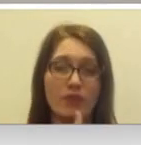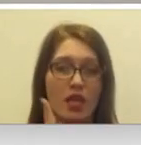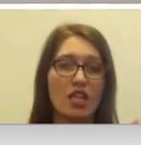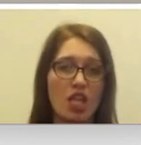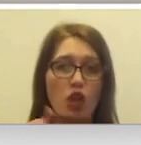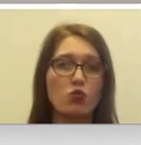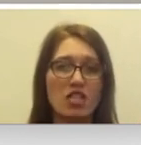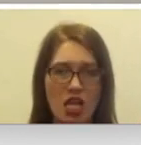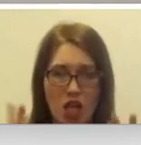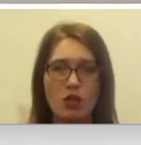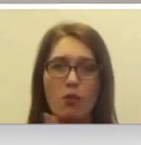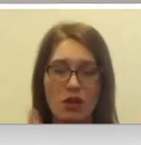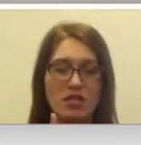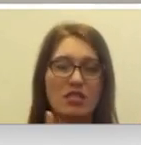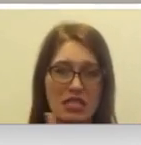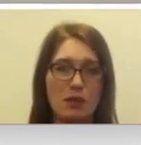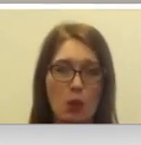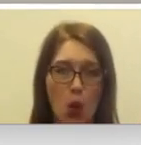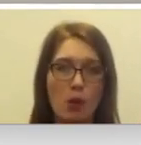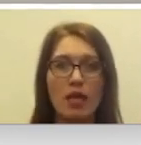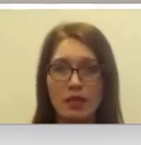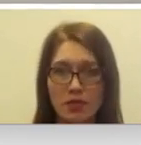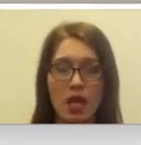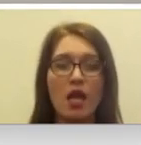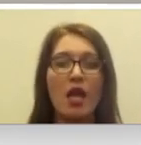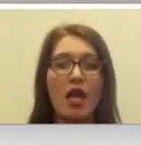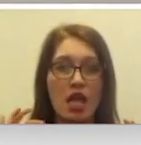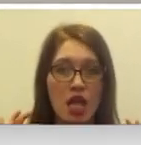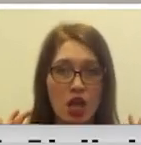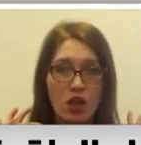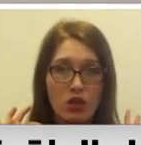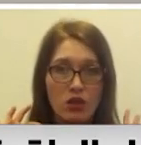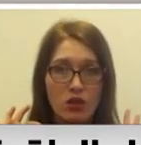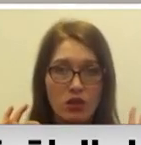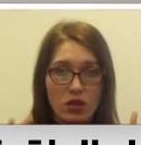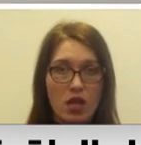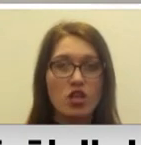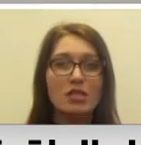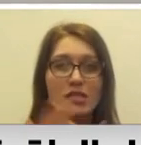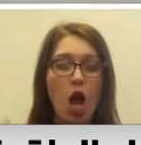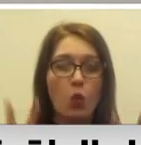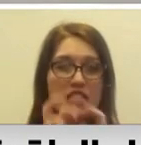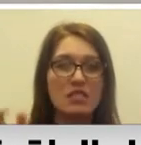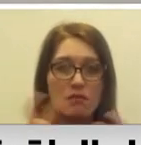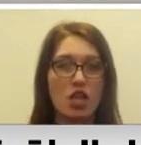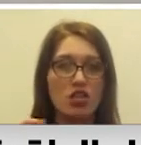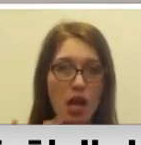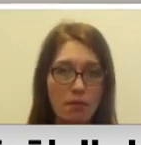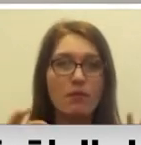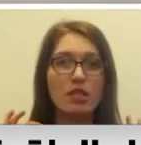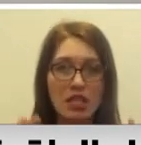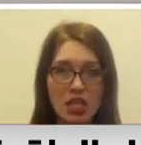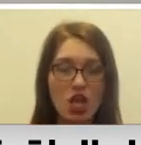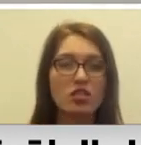šie te lupšanas akmeņi saistībā ar tieši sākotnējām izmeklēšanas darbībām, tieši